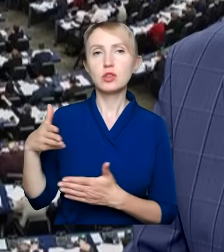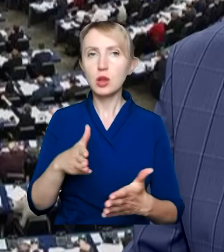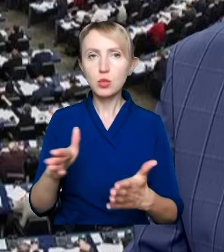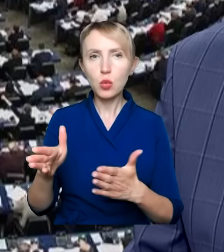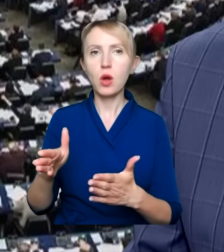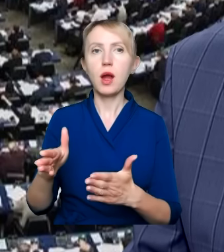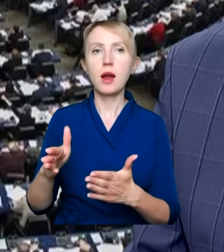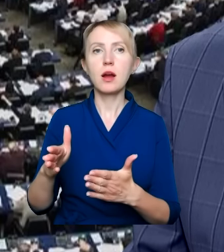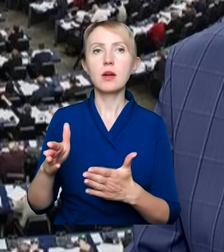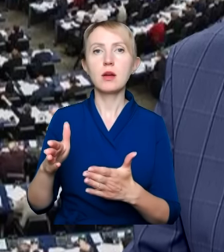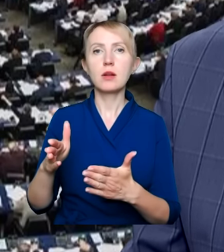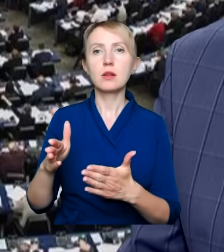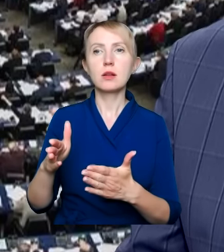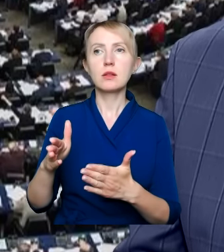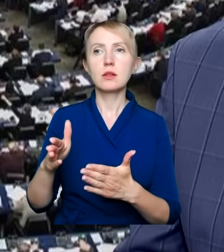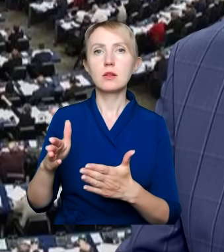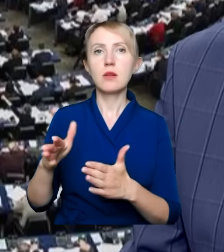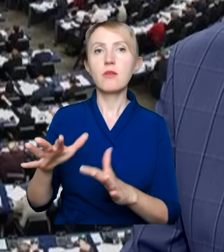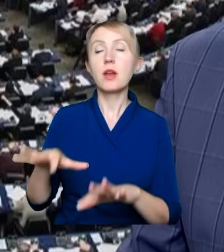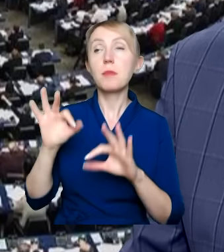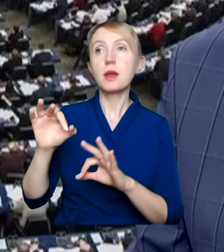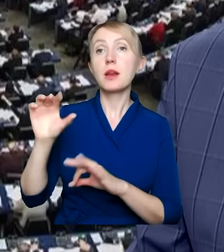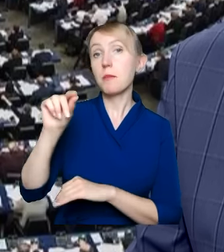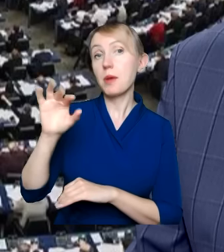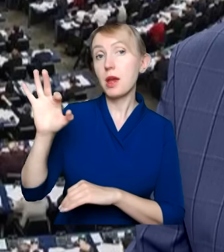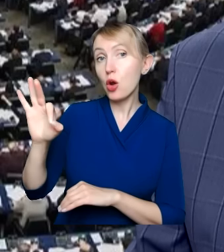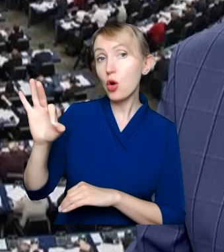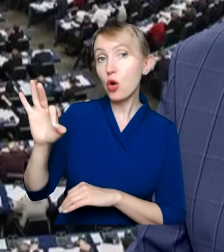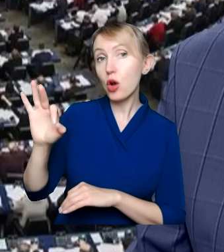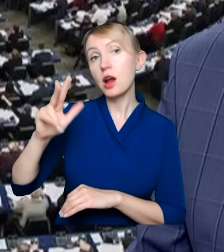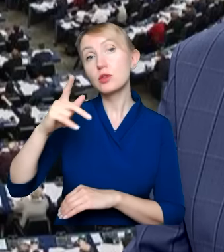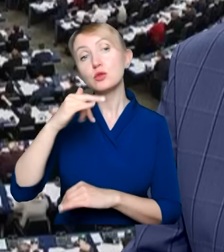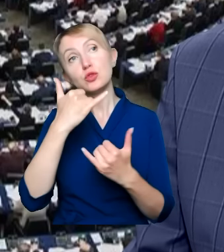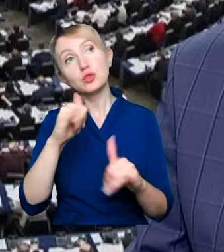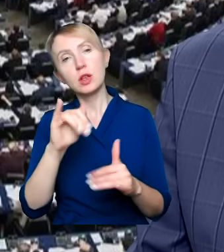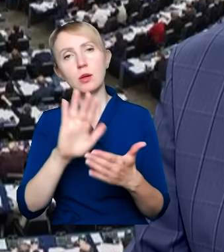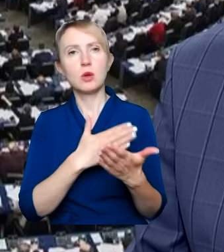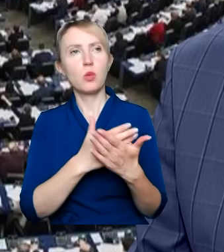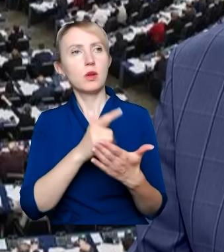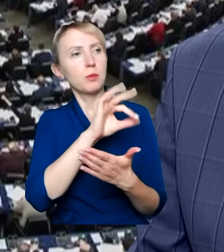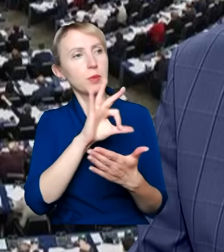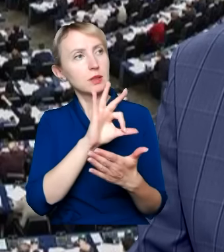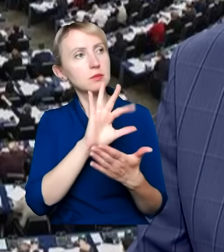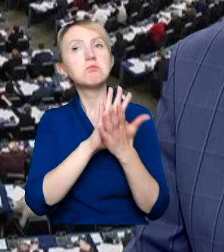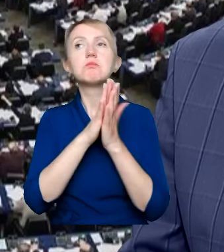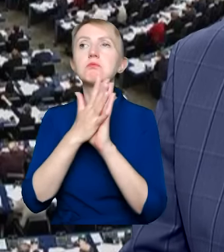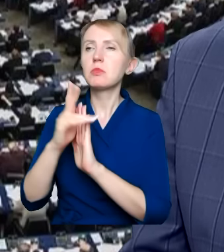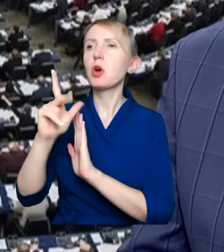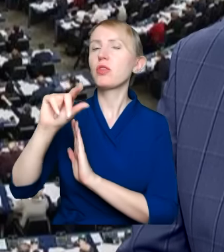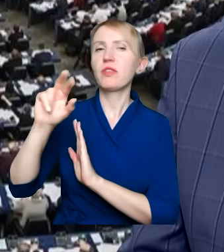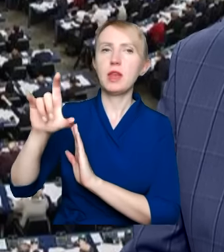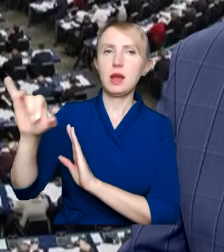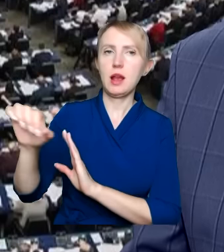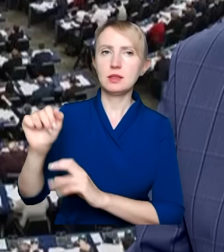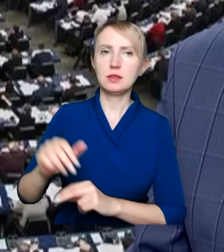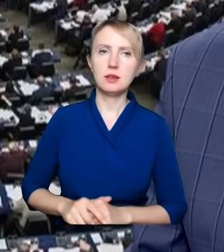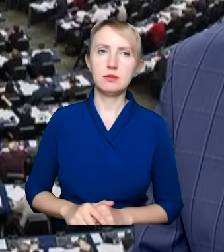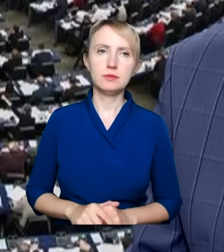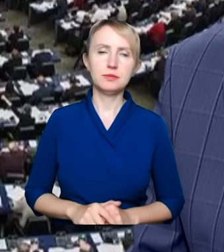na platformę obywatelską A ktoś z powiedzmy PiSu głosował na konfederację więc